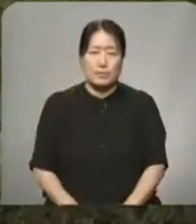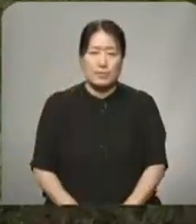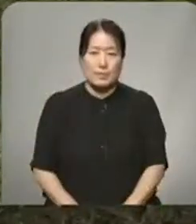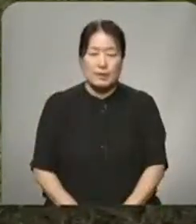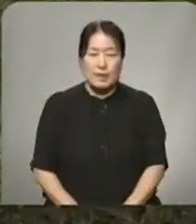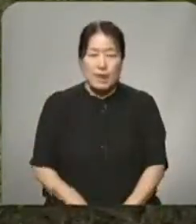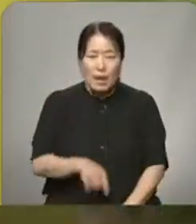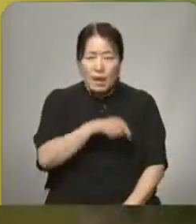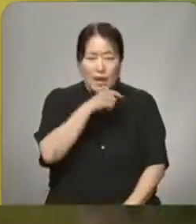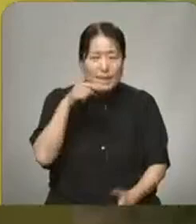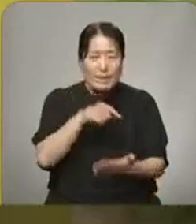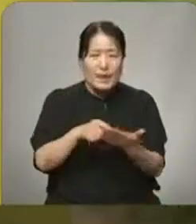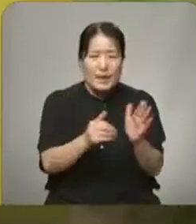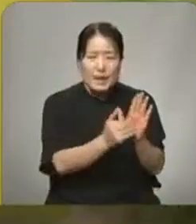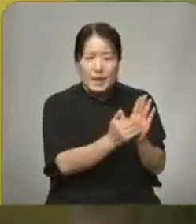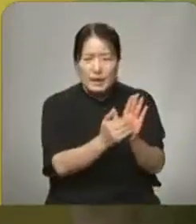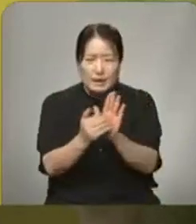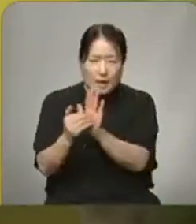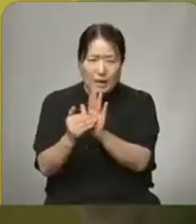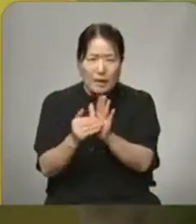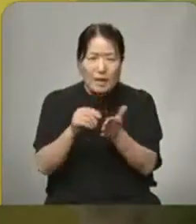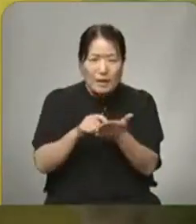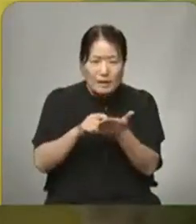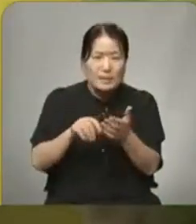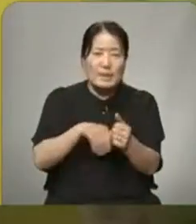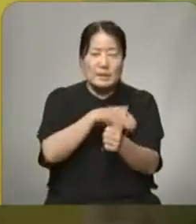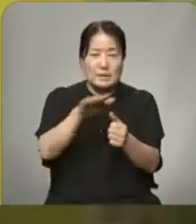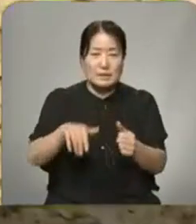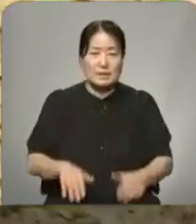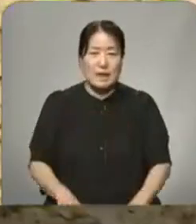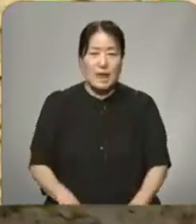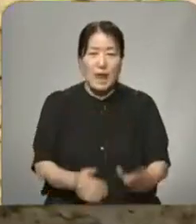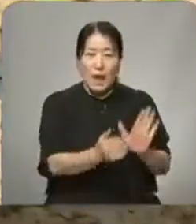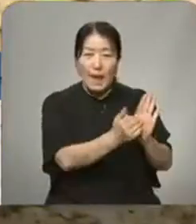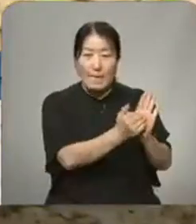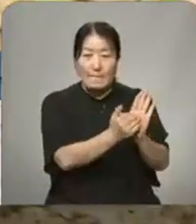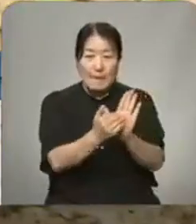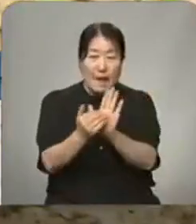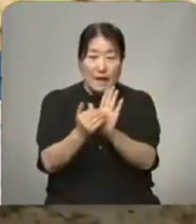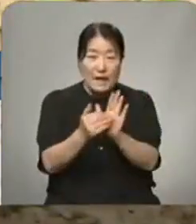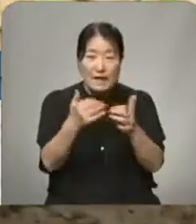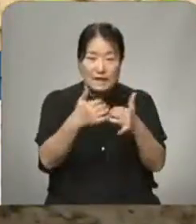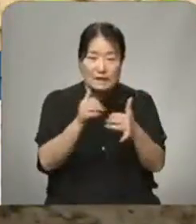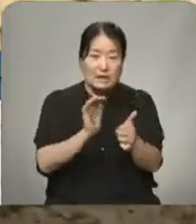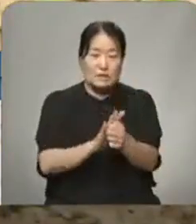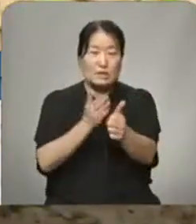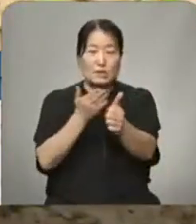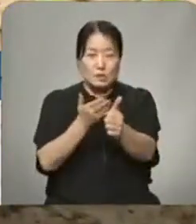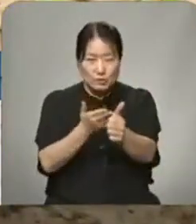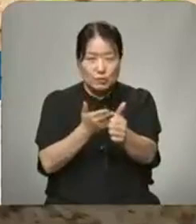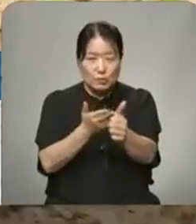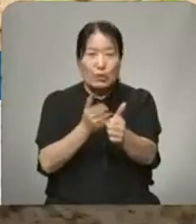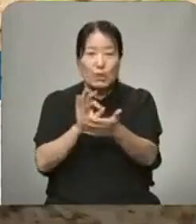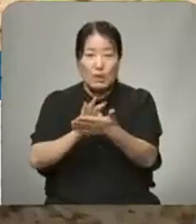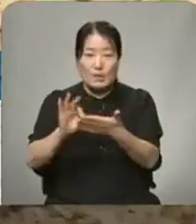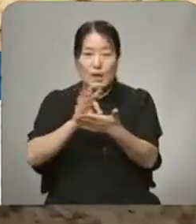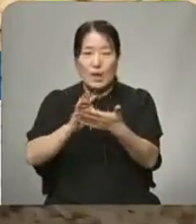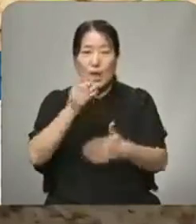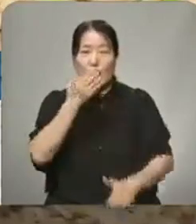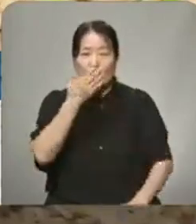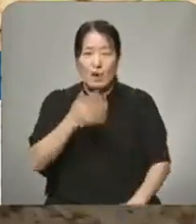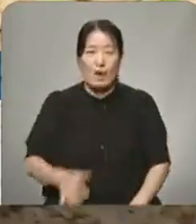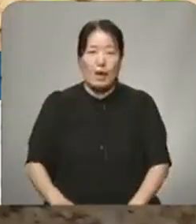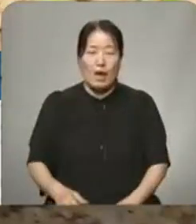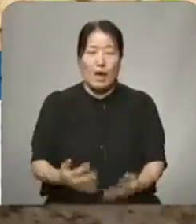자치단체들도 피해를 막는 데 비상이 걸렸습니다. 방지 시설을 농가에 지원을 하고 있습니다. 그것들을 이용하실 수가 있고요. 방지